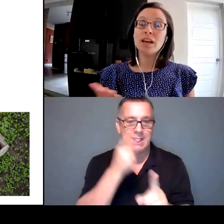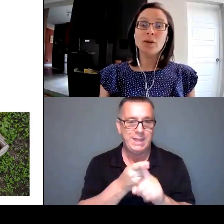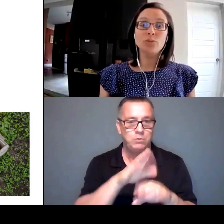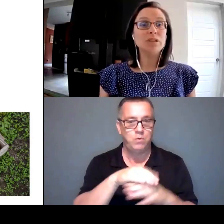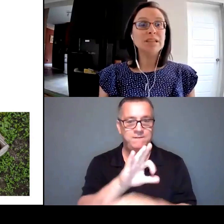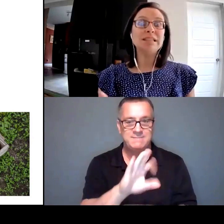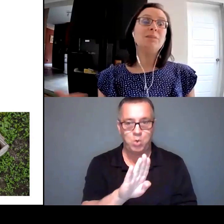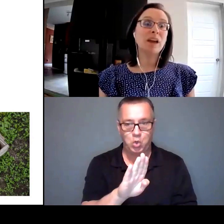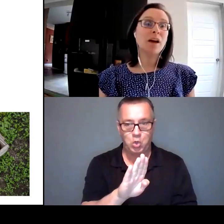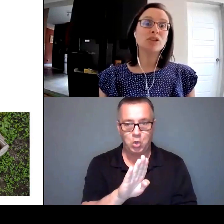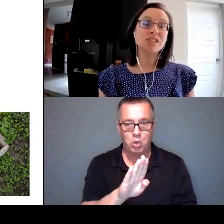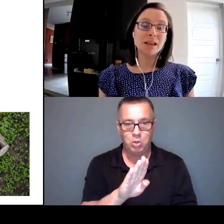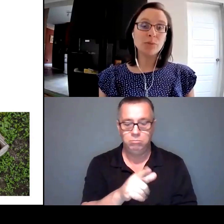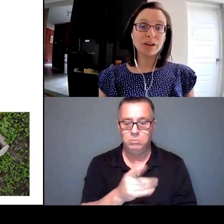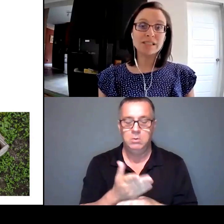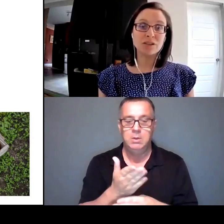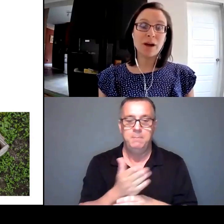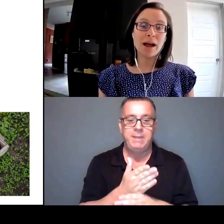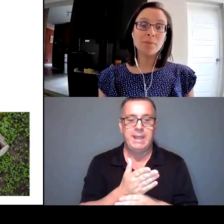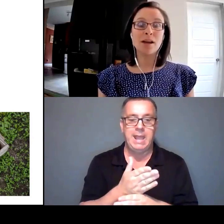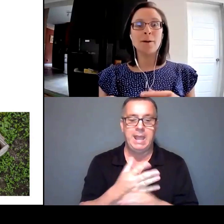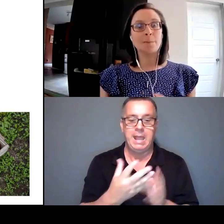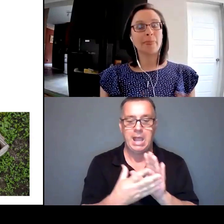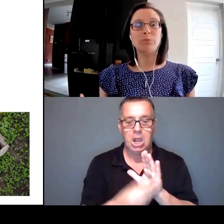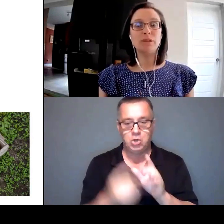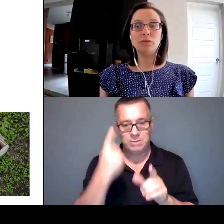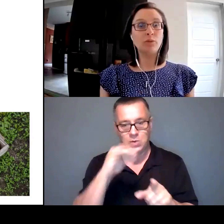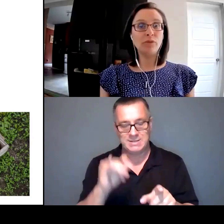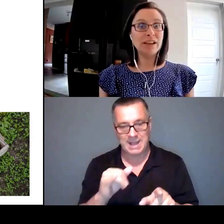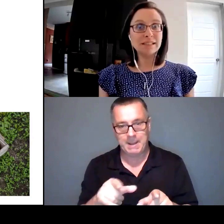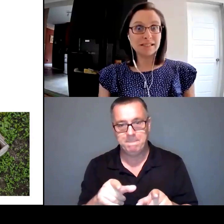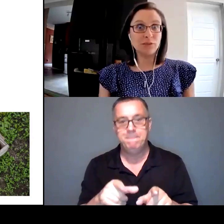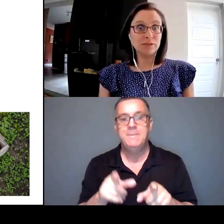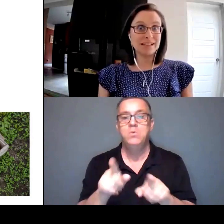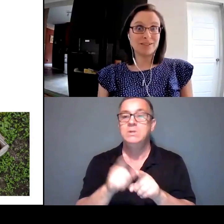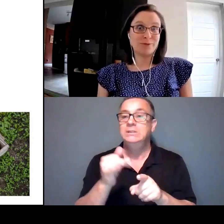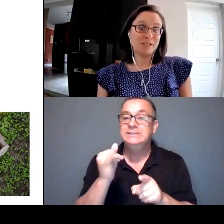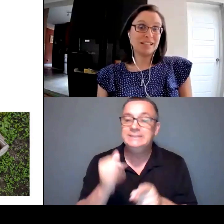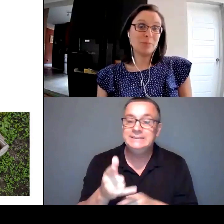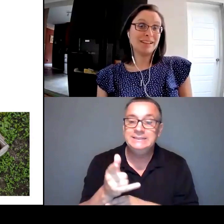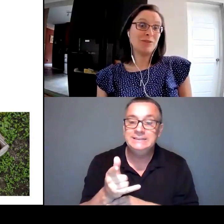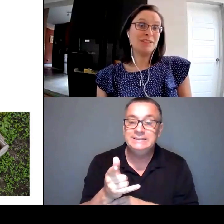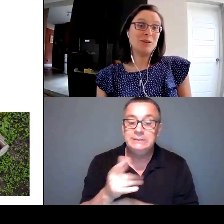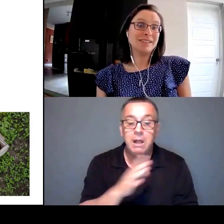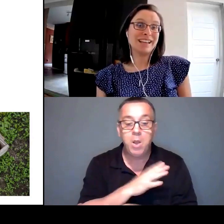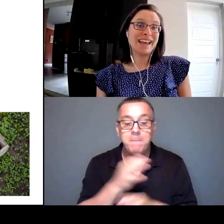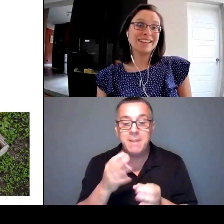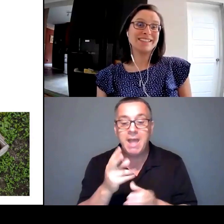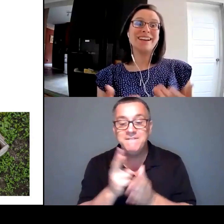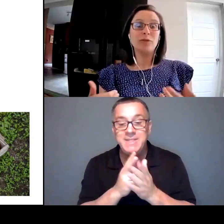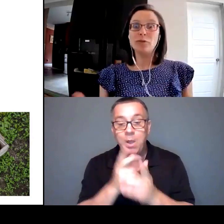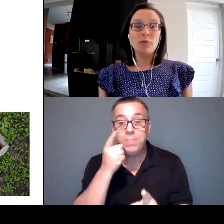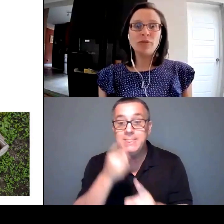Facebook, puis il est préenregistré pour Instagram. Et puis, vous pouvez, si vous êtes là pendant la vidéo en